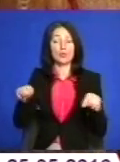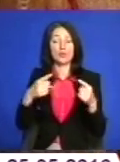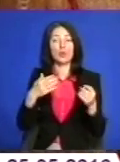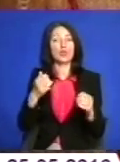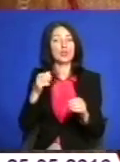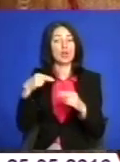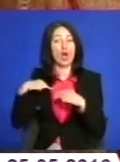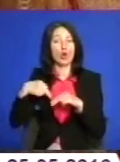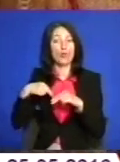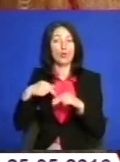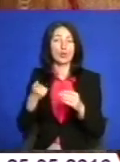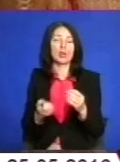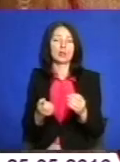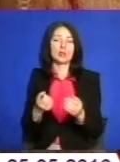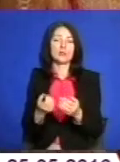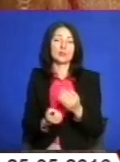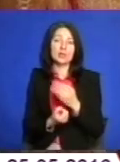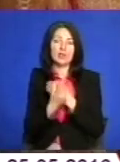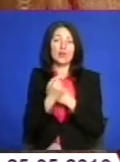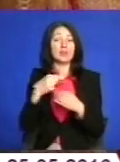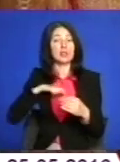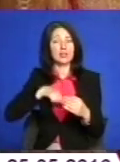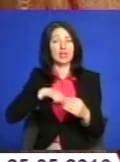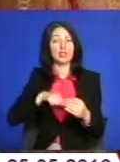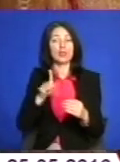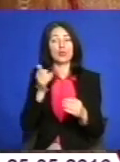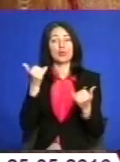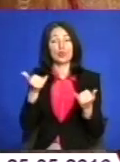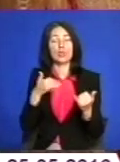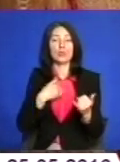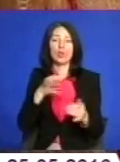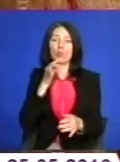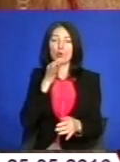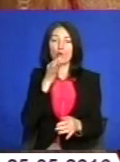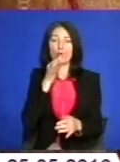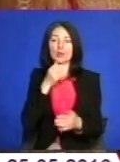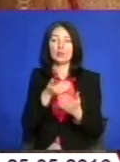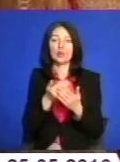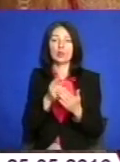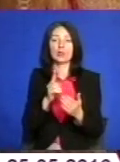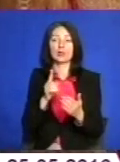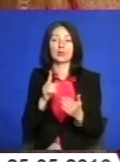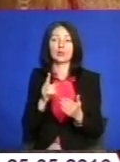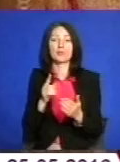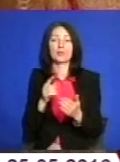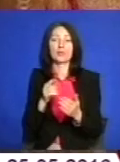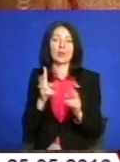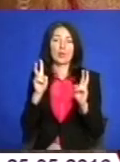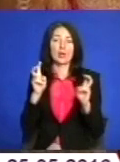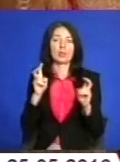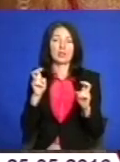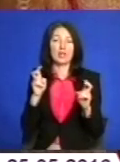виходить якось зсередини. Щось мені сьогодні подобається, наприклад, навіть чи та ж купала, наприклад, чи якісь